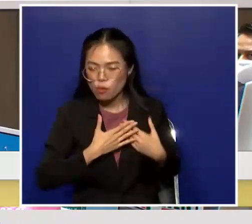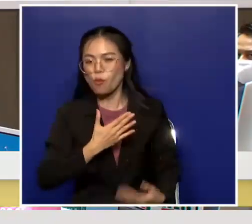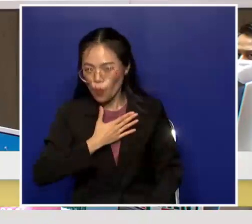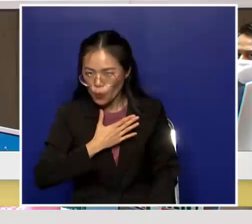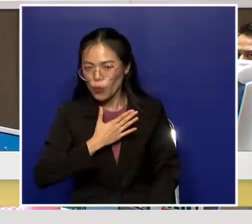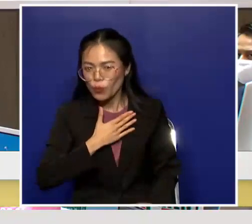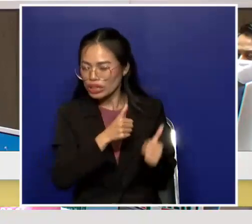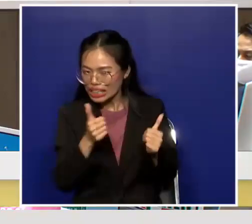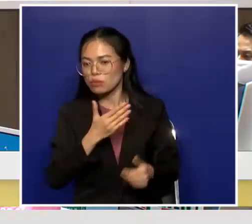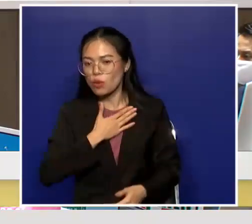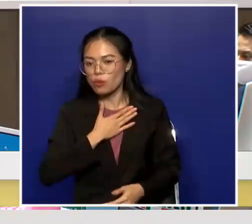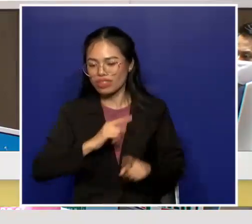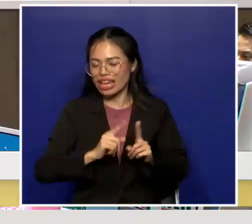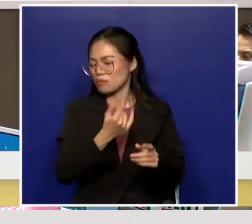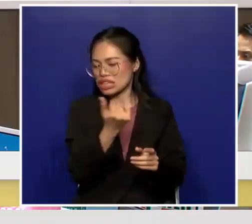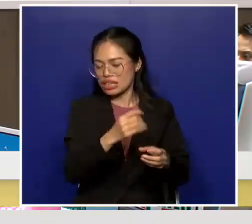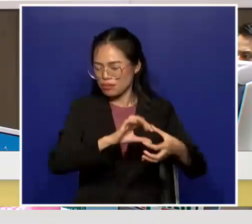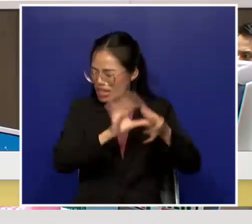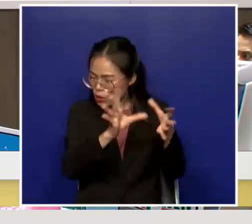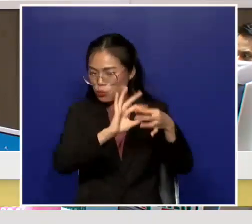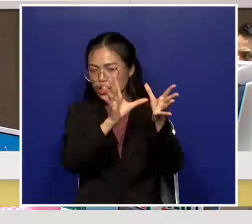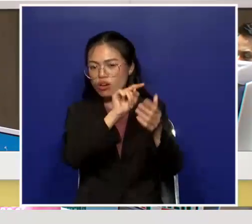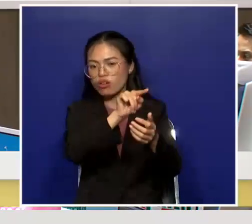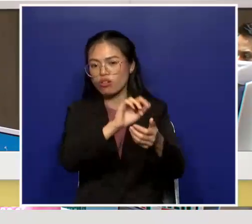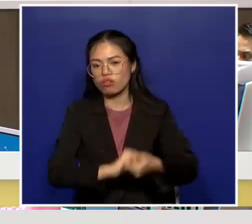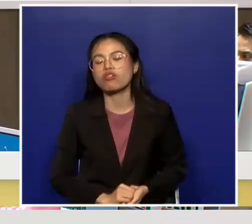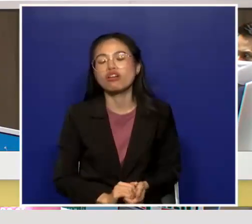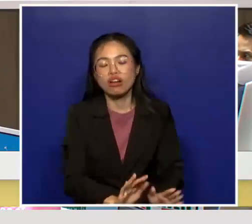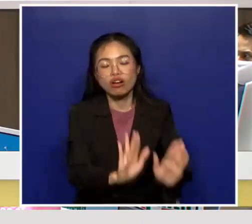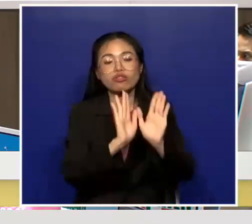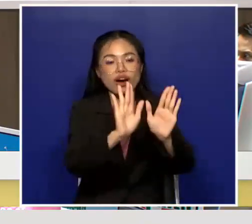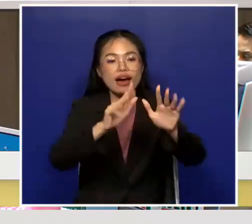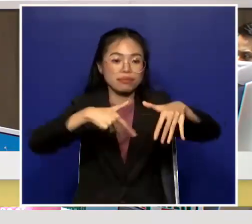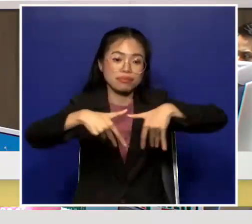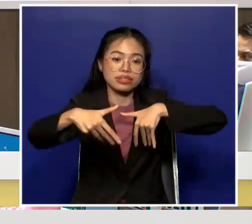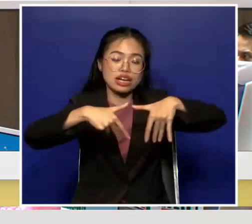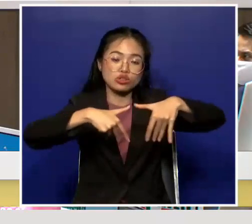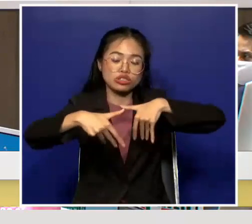หลายนี้สิ่งที่ผมอยากฝากจะบอกพี่น้องประชาชนต่อไปก็คือว่า